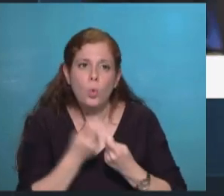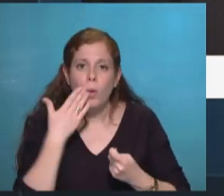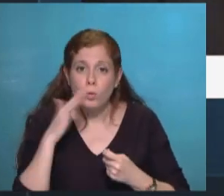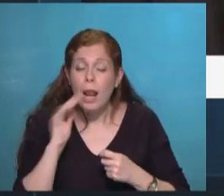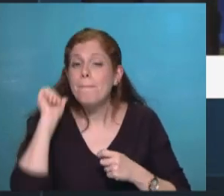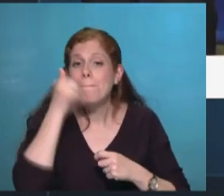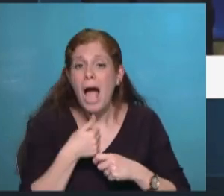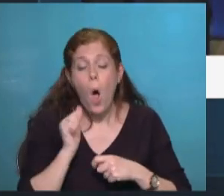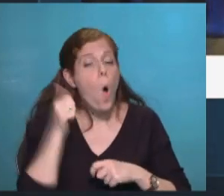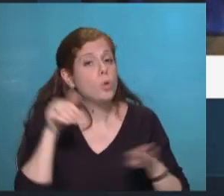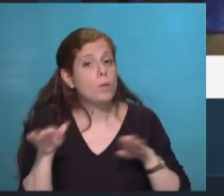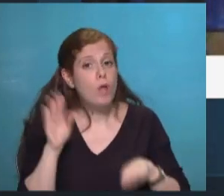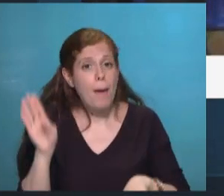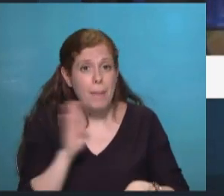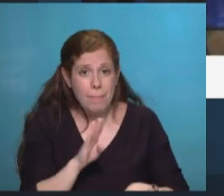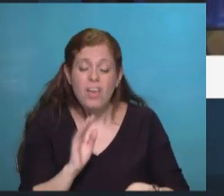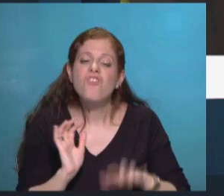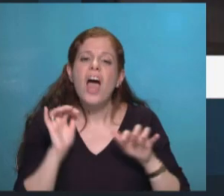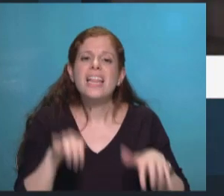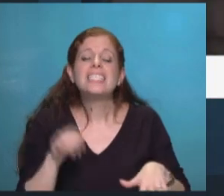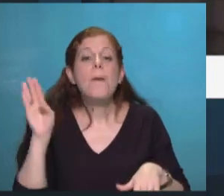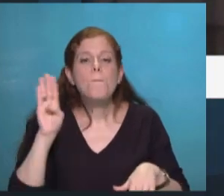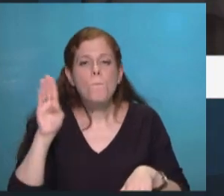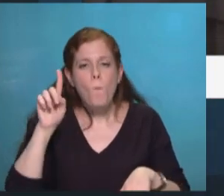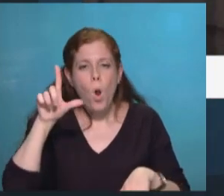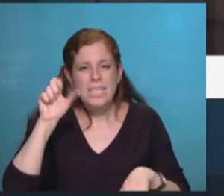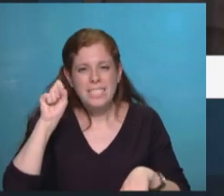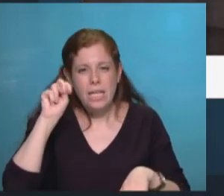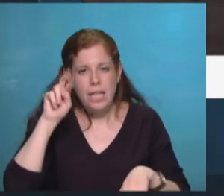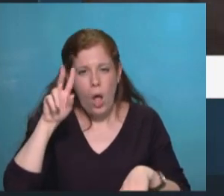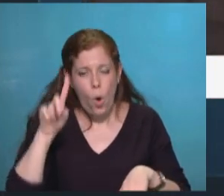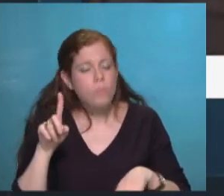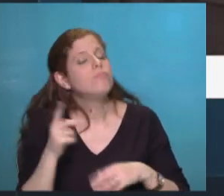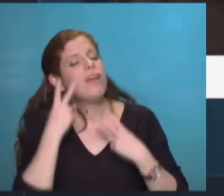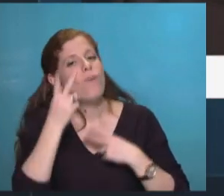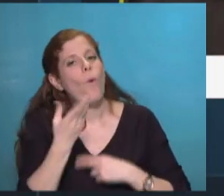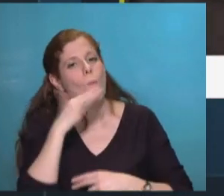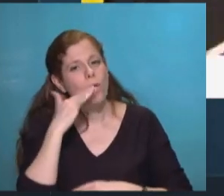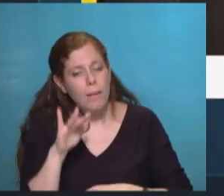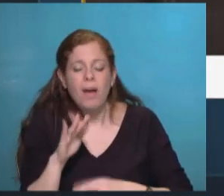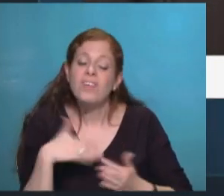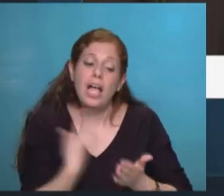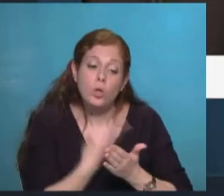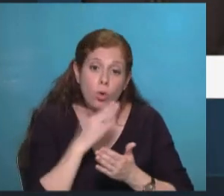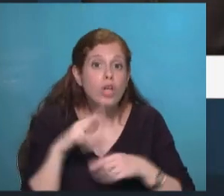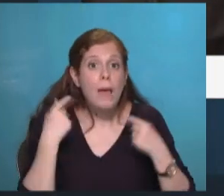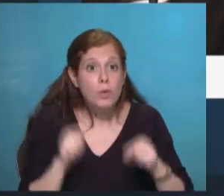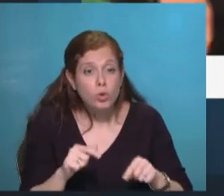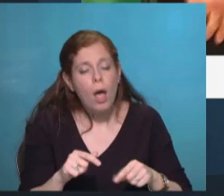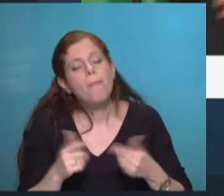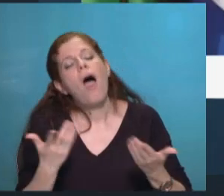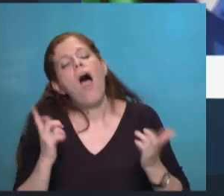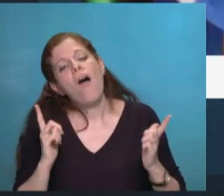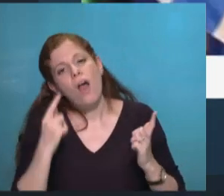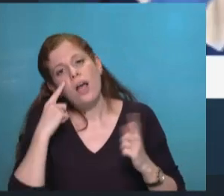ראש הממשלה נתניהו והנשיא בולסונארו יבקרו בכותל המערבי, הצהרות על ירושלים יהיו שם, אבל בסופו של דבר, כאמור,